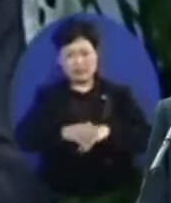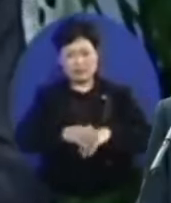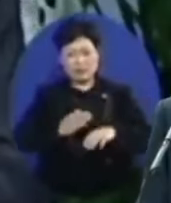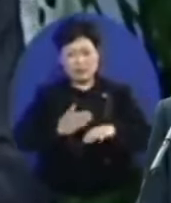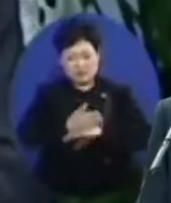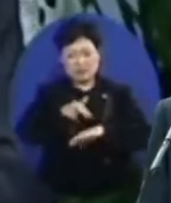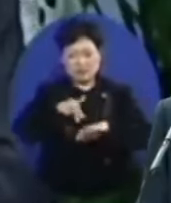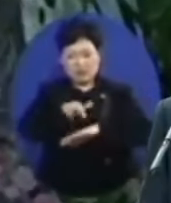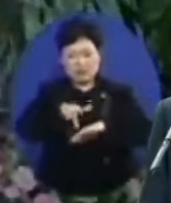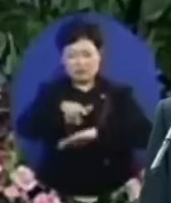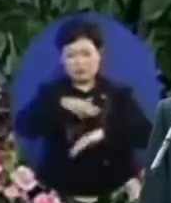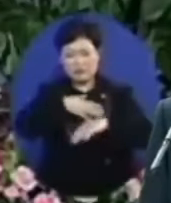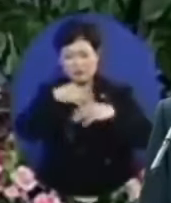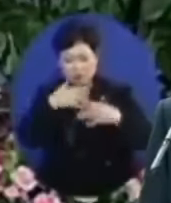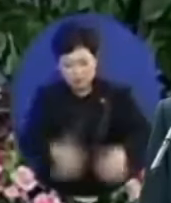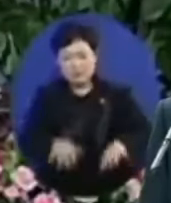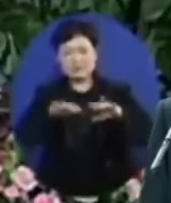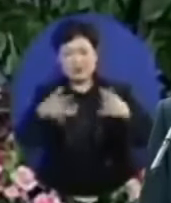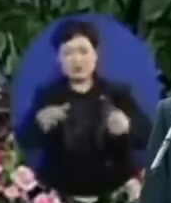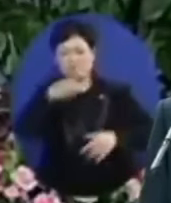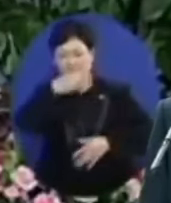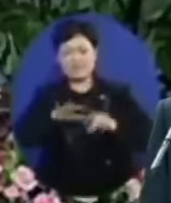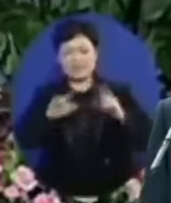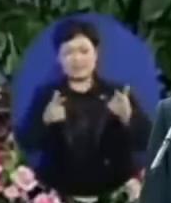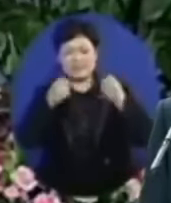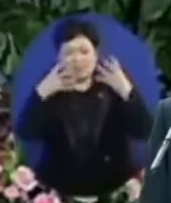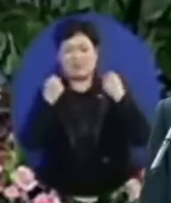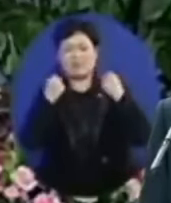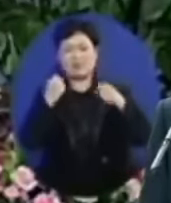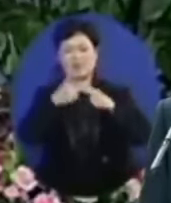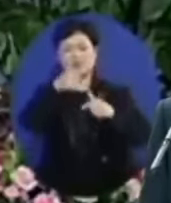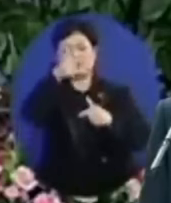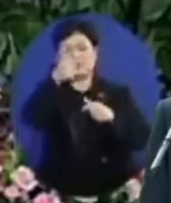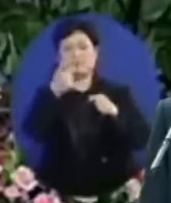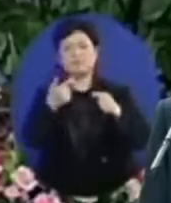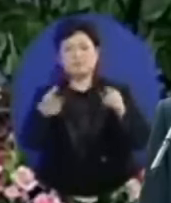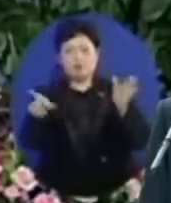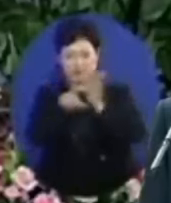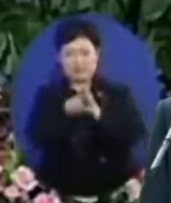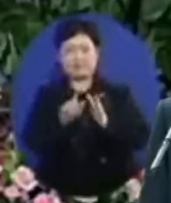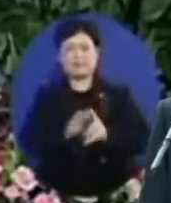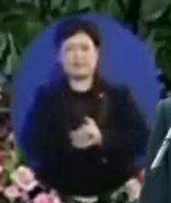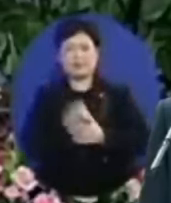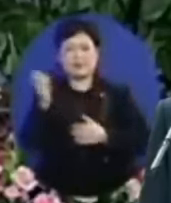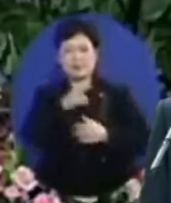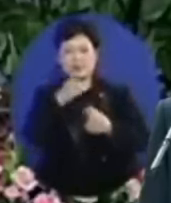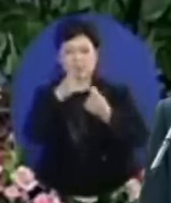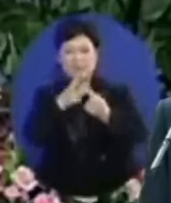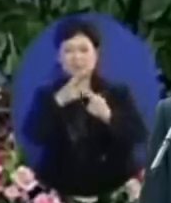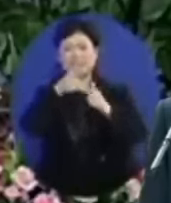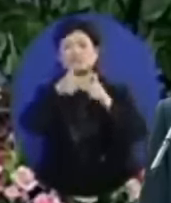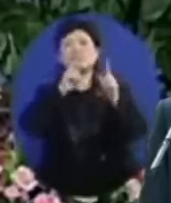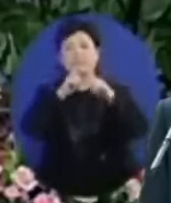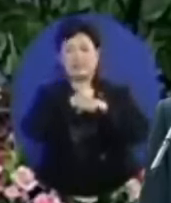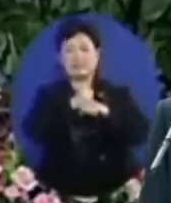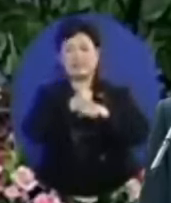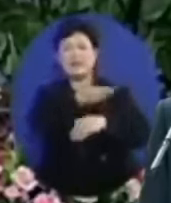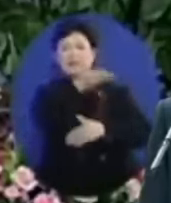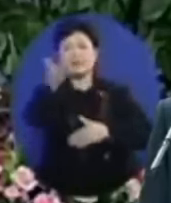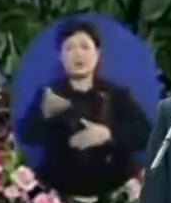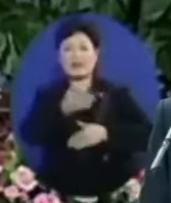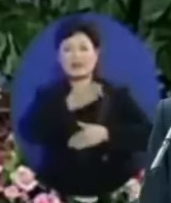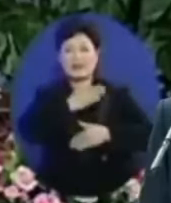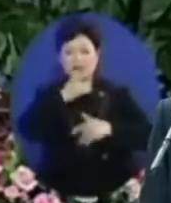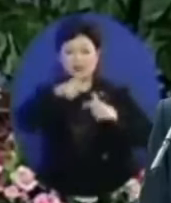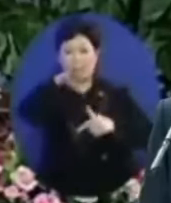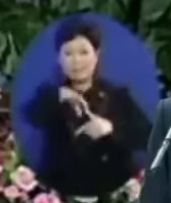걸어가도 피곤하지 아니하는 새로운 힘이 되는 것이 예수님인 것입니다. 그리고 셋째로 예수님이 말씀하기를 너희가 내게로